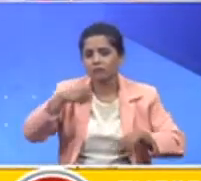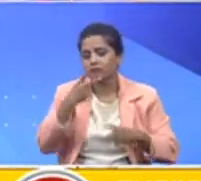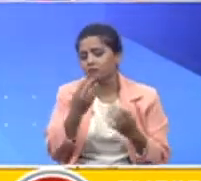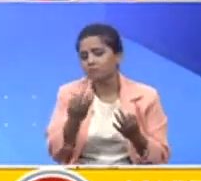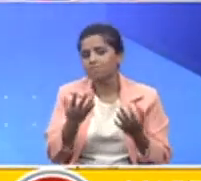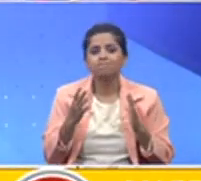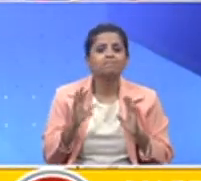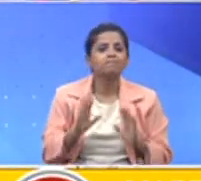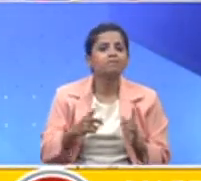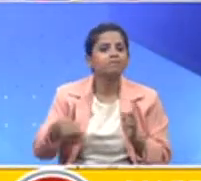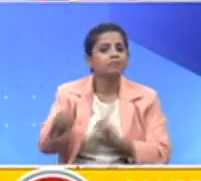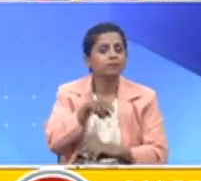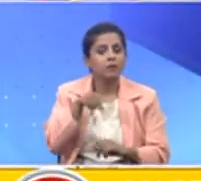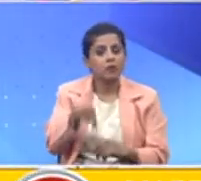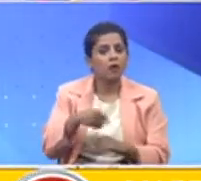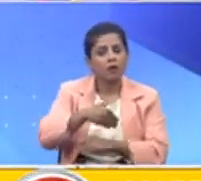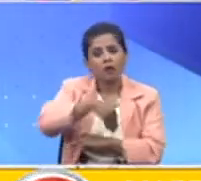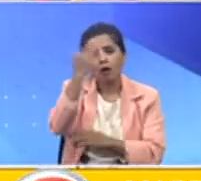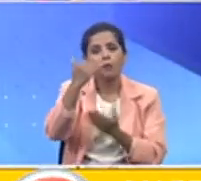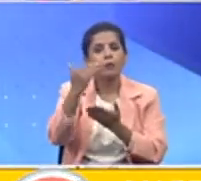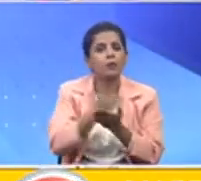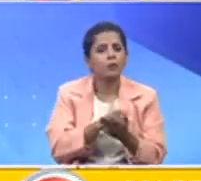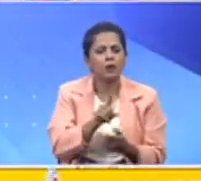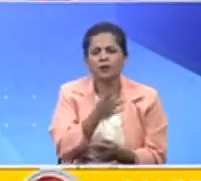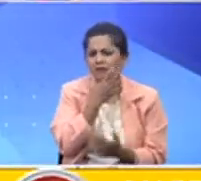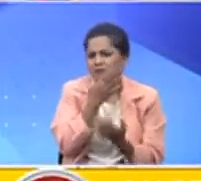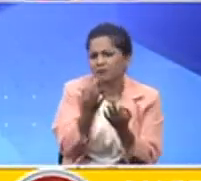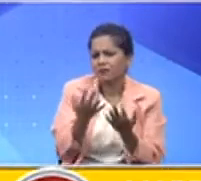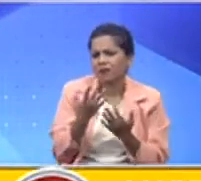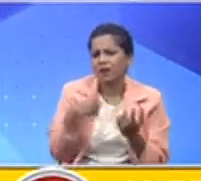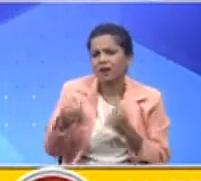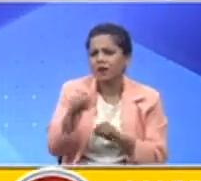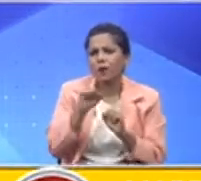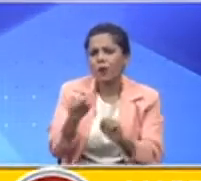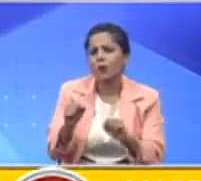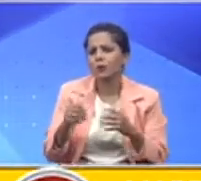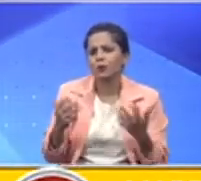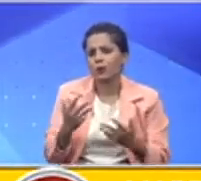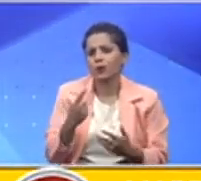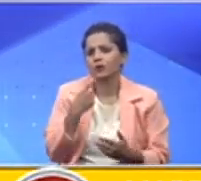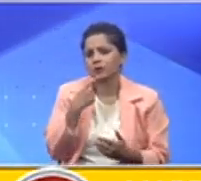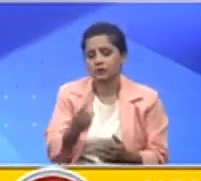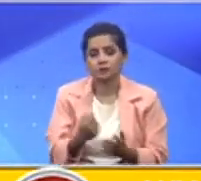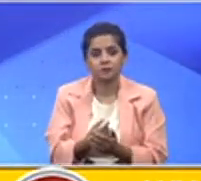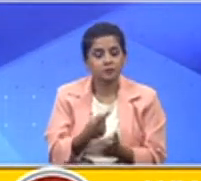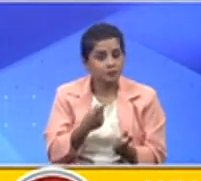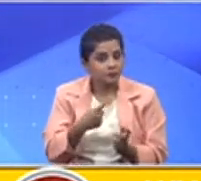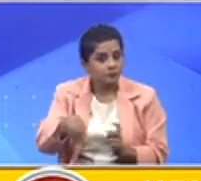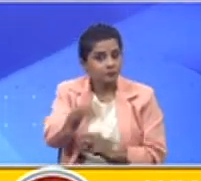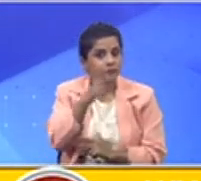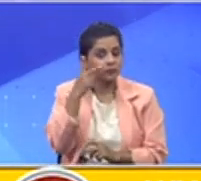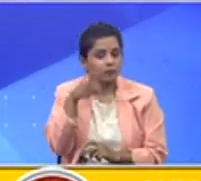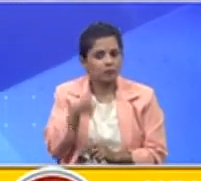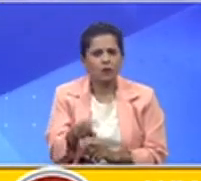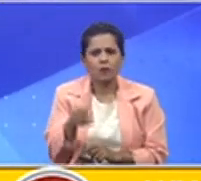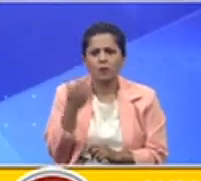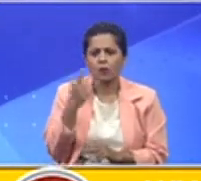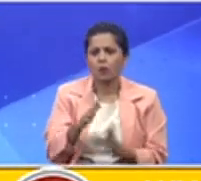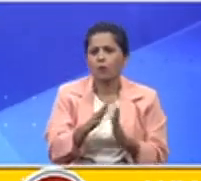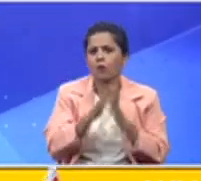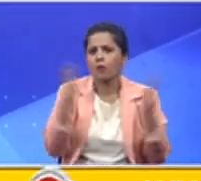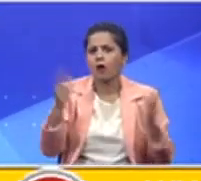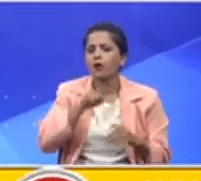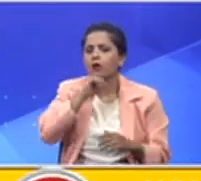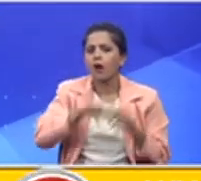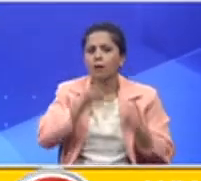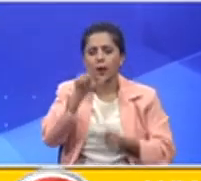थे। इन आयोजनों की एक खुबसूरती ये भी रही। इन में रिकार्ड संख्या में